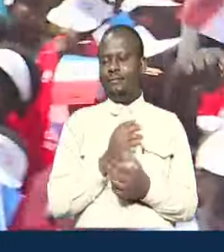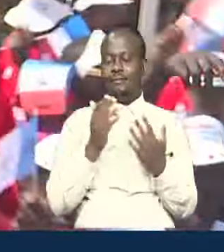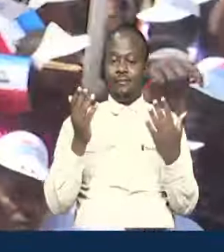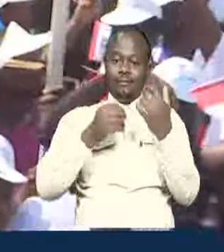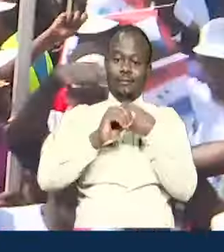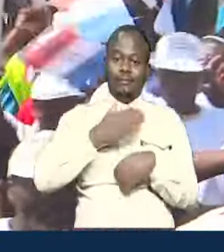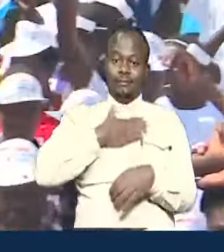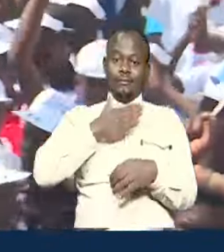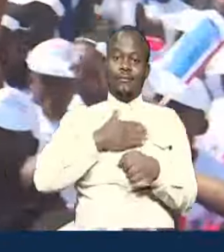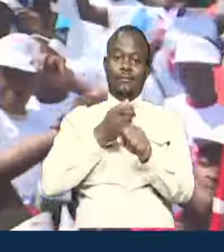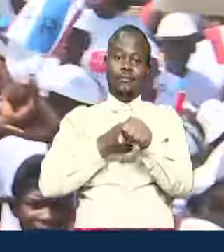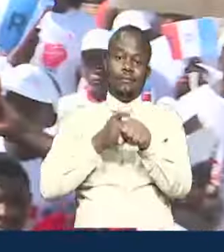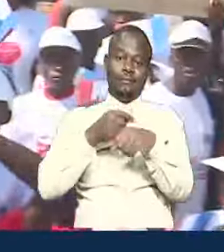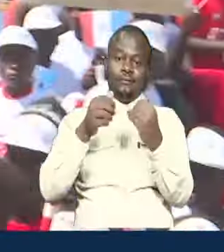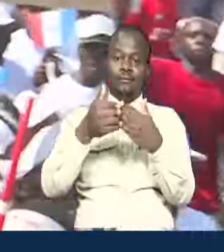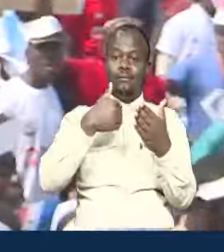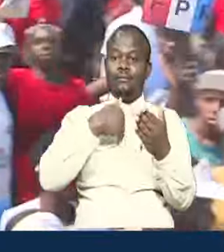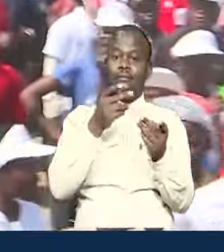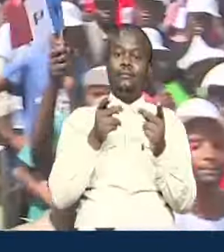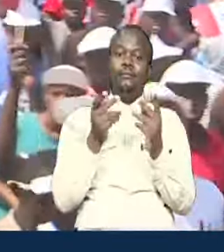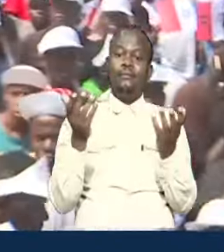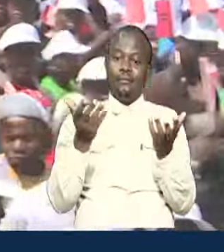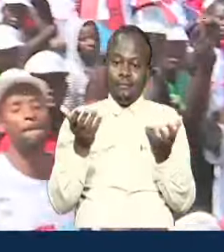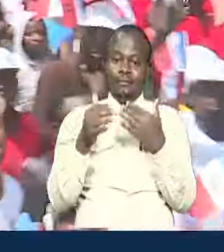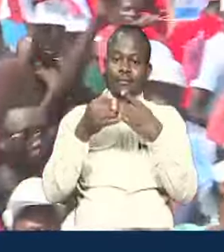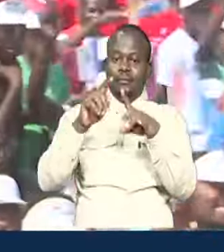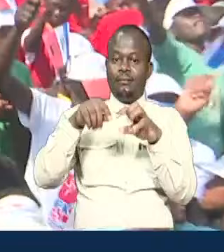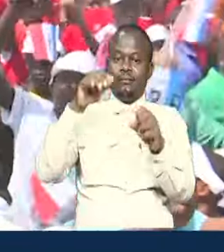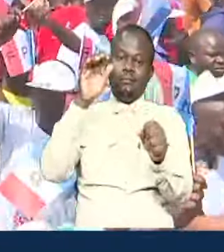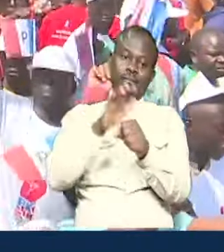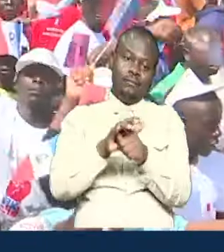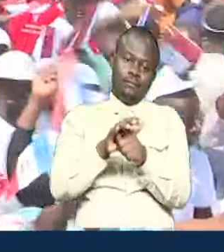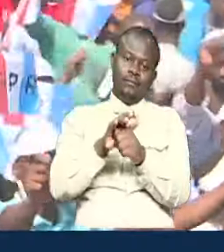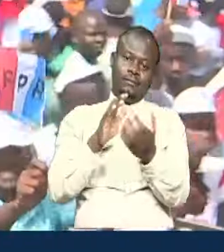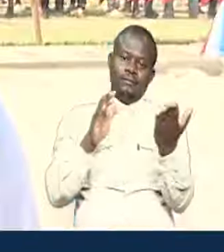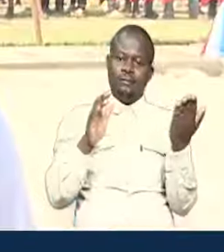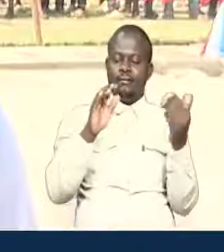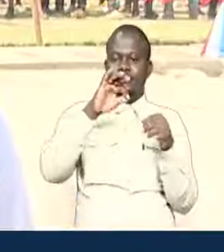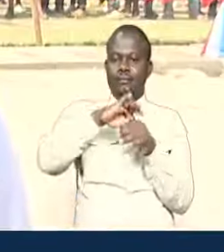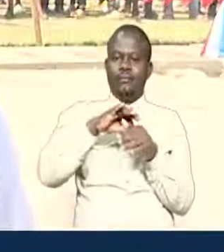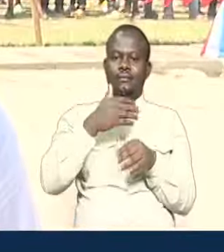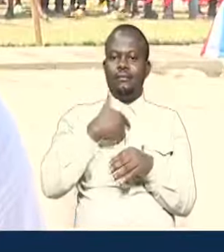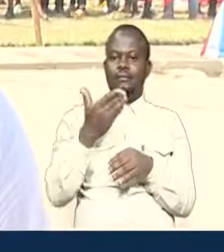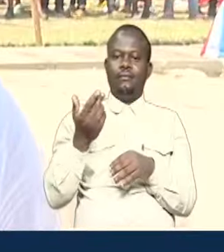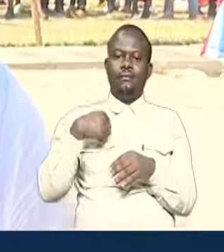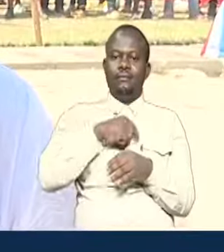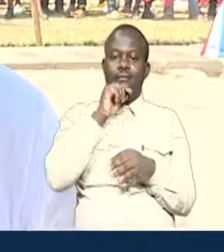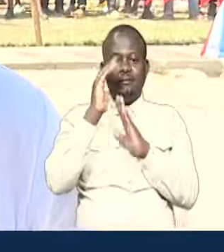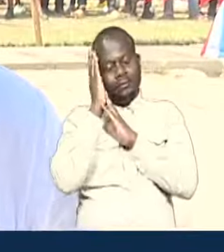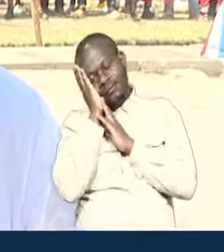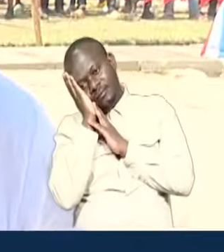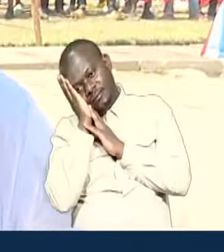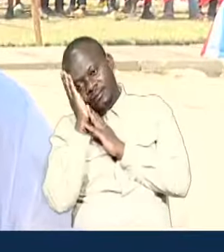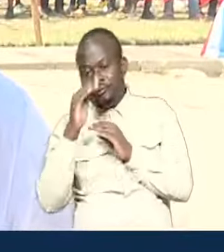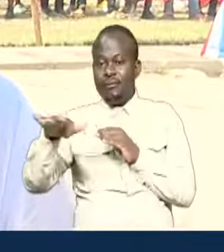Ibi byishimo by'abanyamusanze ngo bifite isoko bashingiye mbere na mbere ku mutekano ubafite. Banze ntabwo twaryamaga. Aha